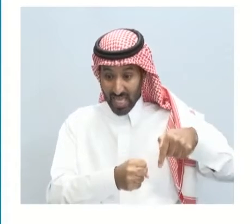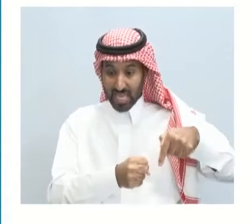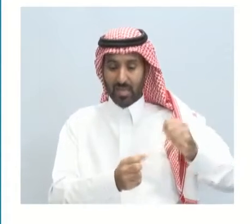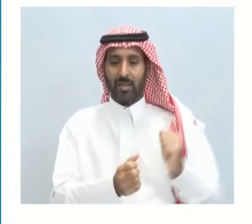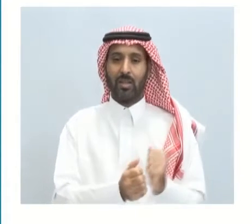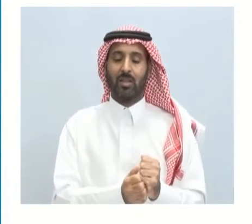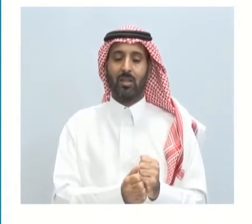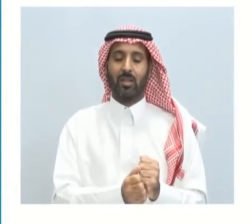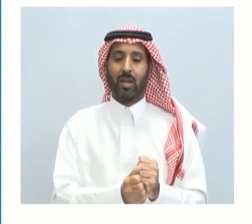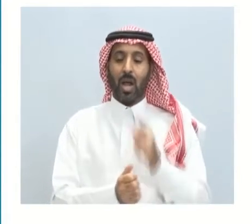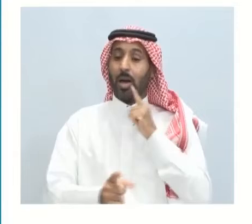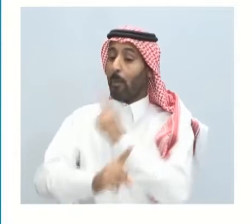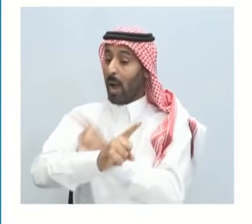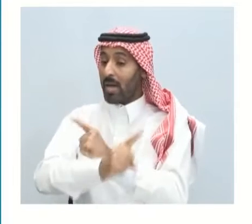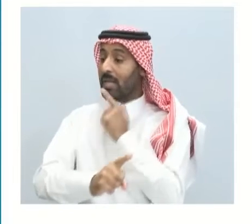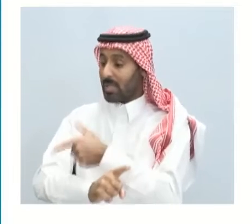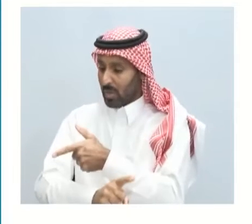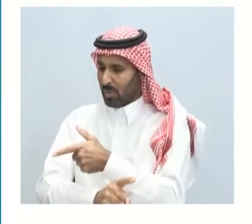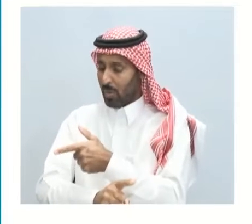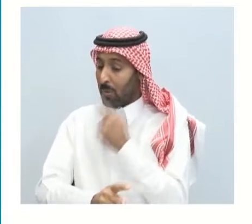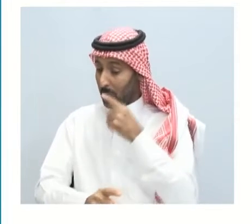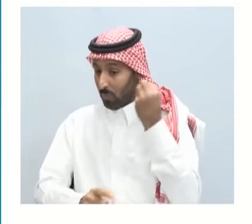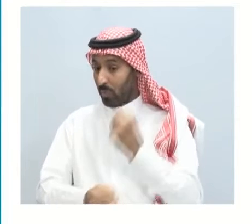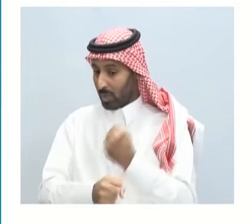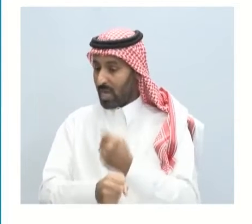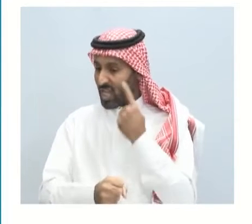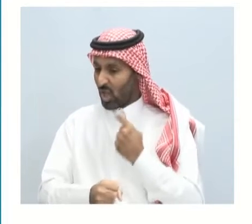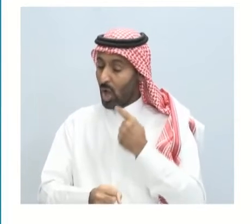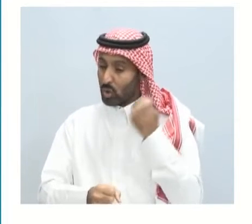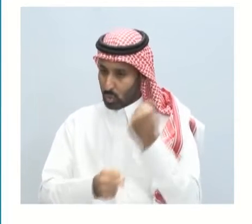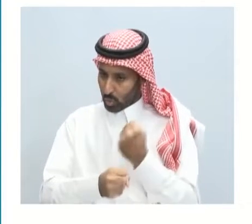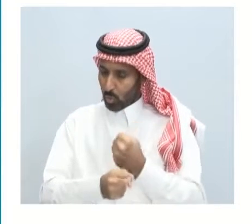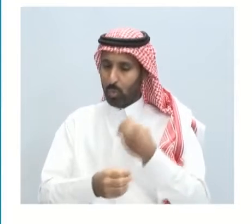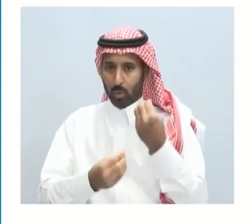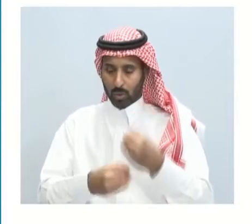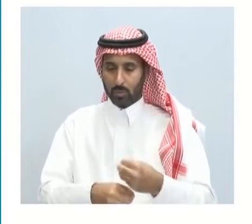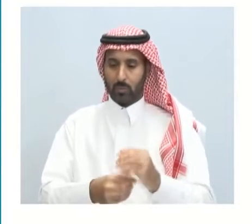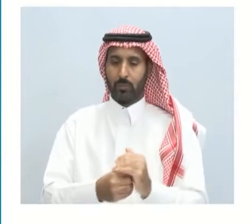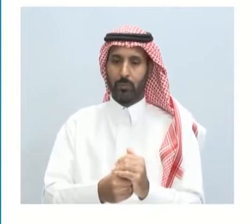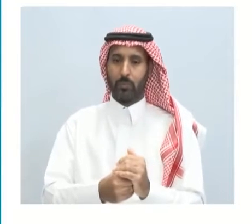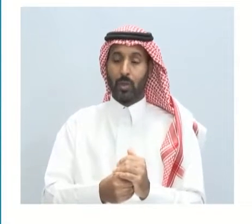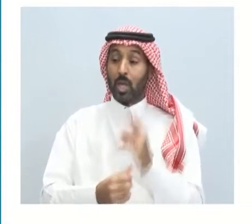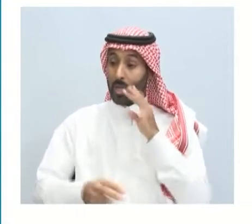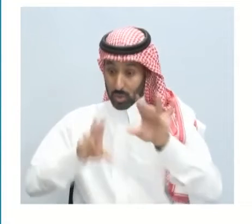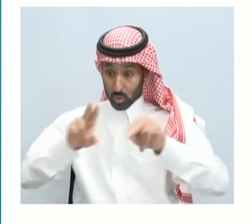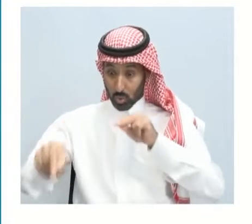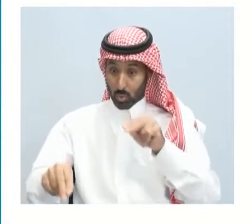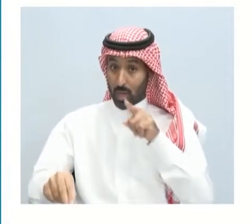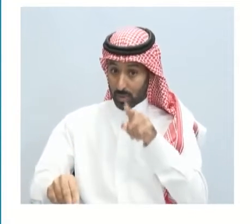الحاضر قال المعلم يبدو ان هذا المشروع يحتاج الى جهد كبير فهل